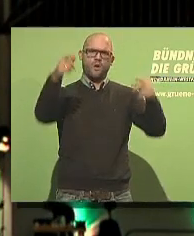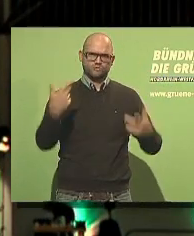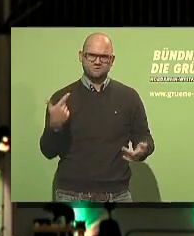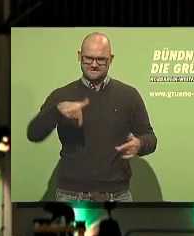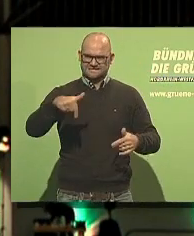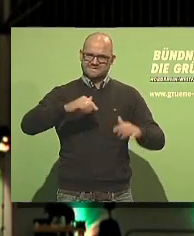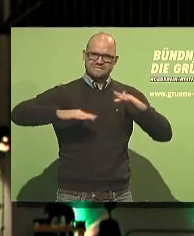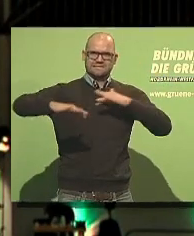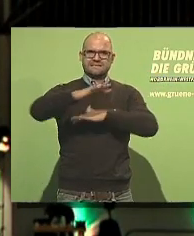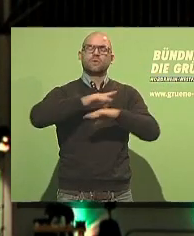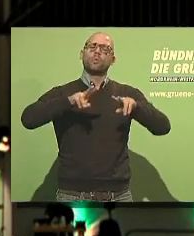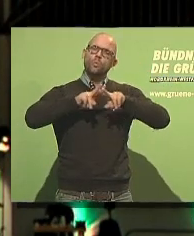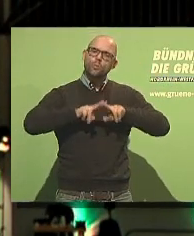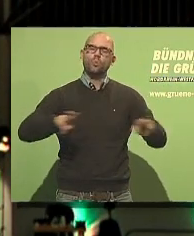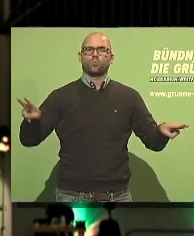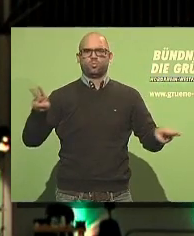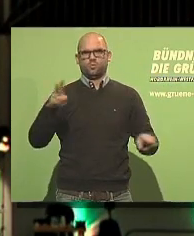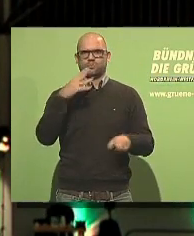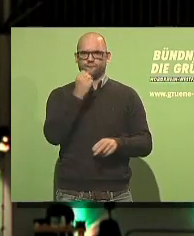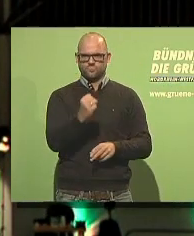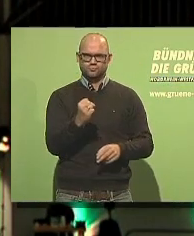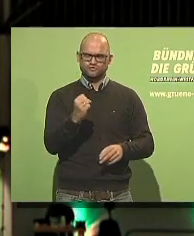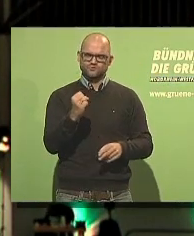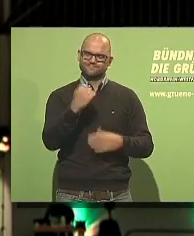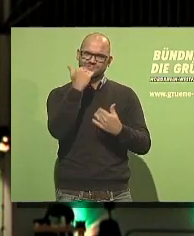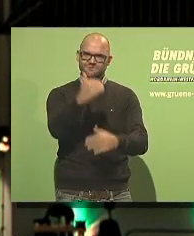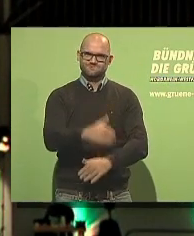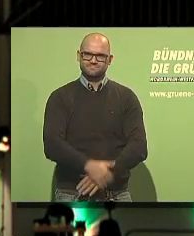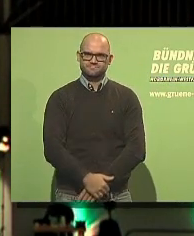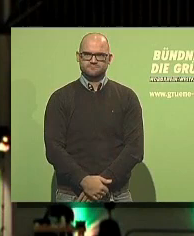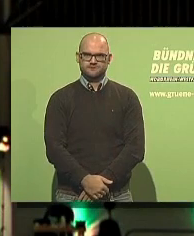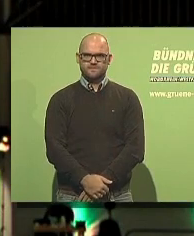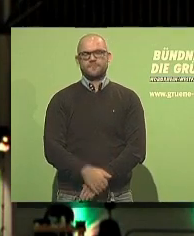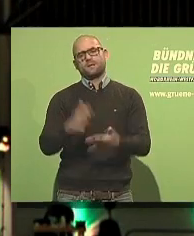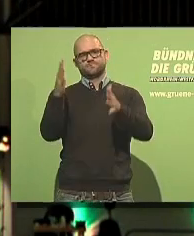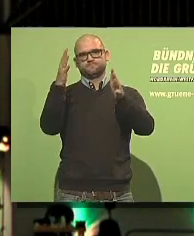ruhige Atmosphäre auch schaffen können. Das wäre eine große Hilfe.